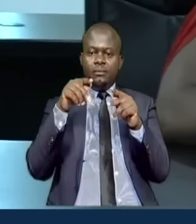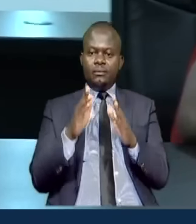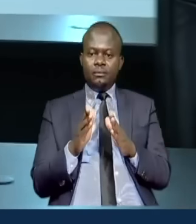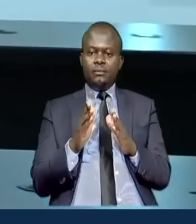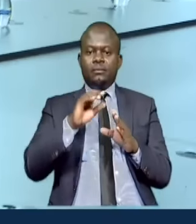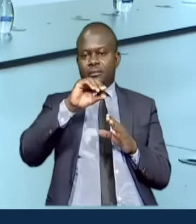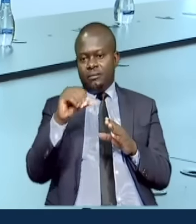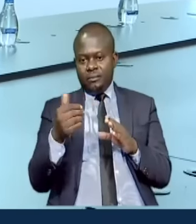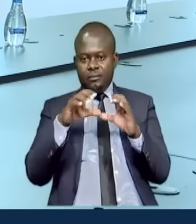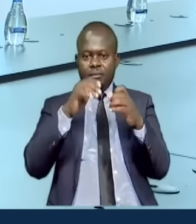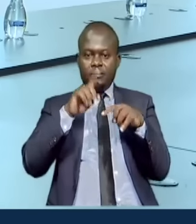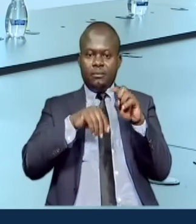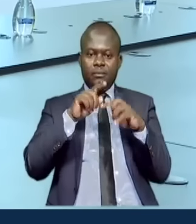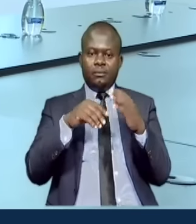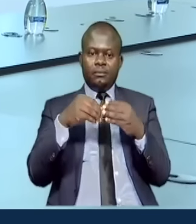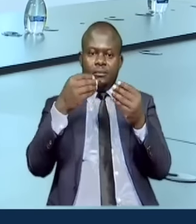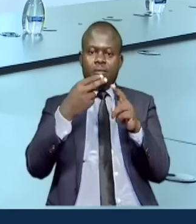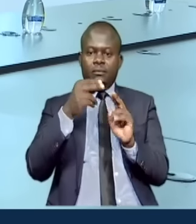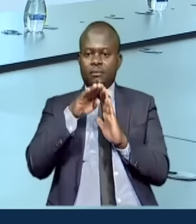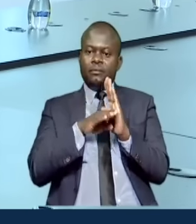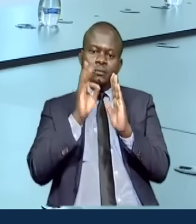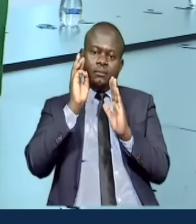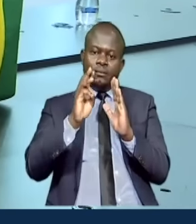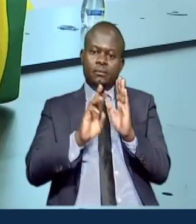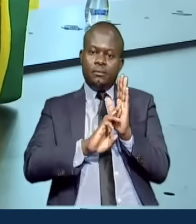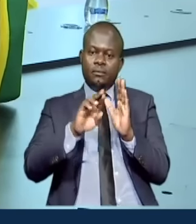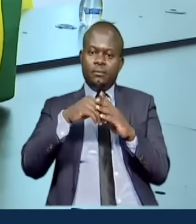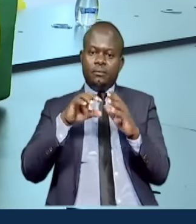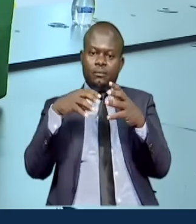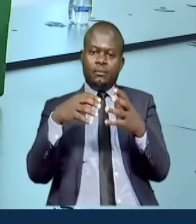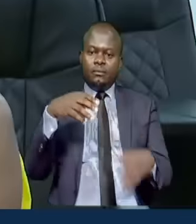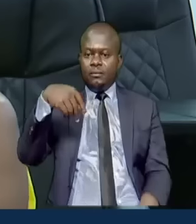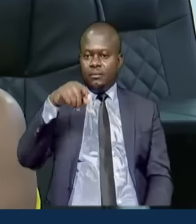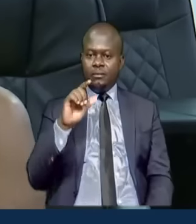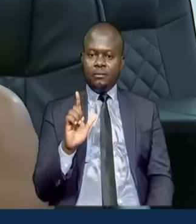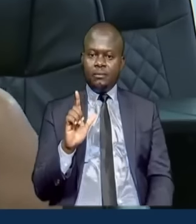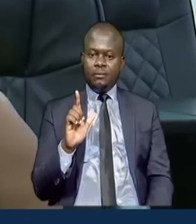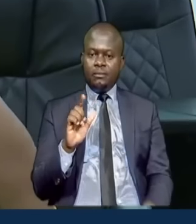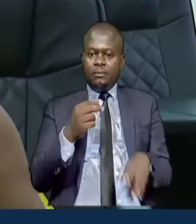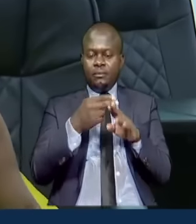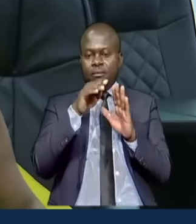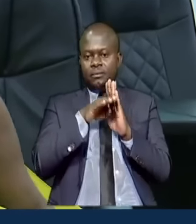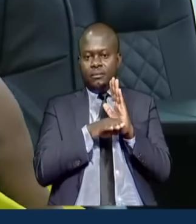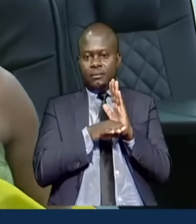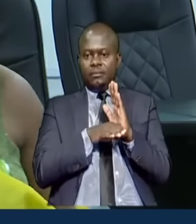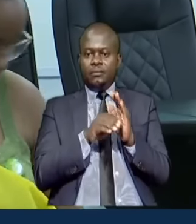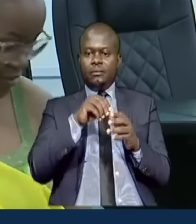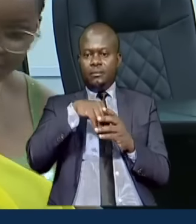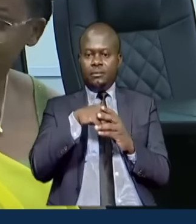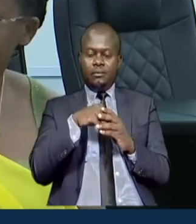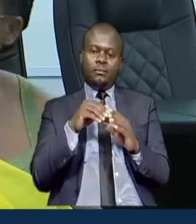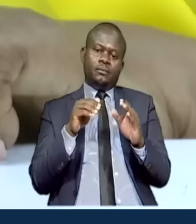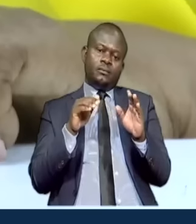undi mutwe wa politiki watanze urutonde rw'abazawuhagararira muri iki cyiciro ni PL ku rutonde rugizwe